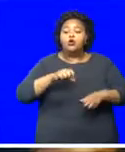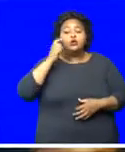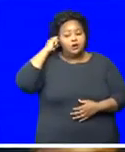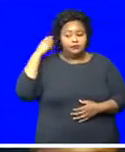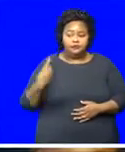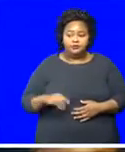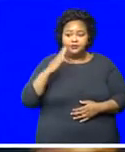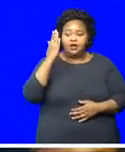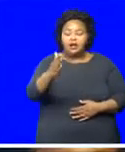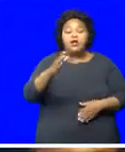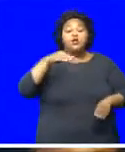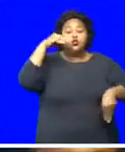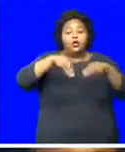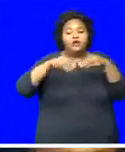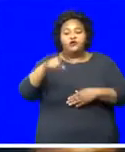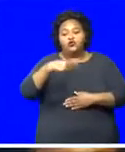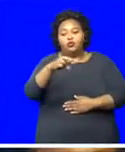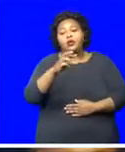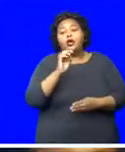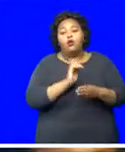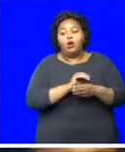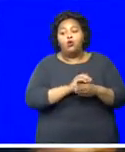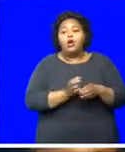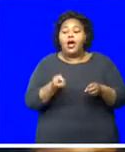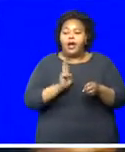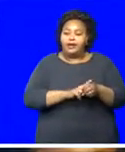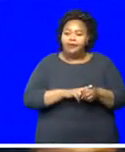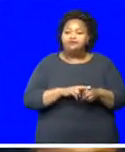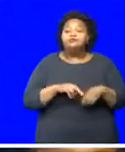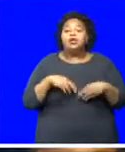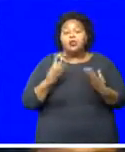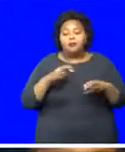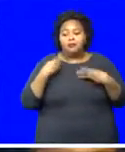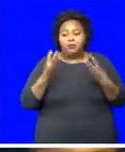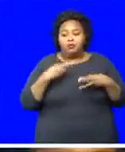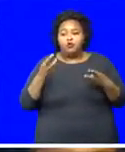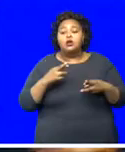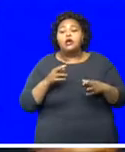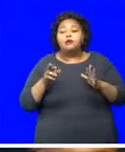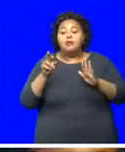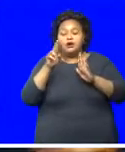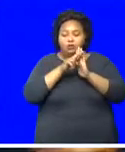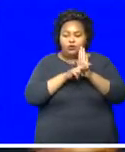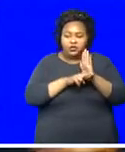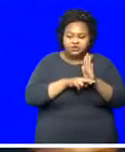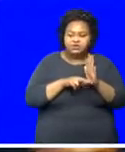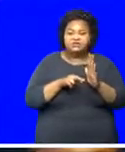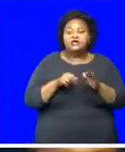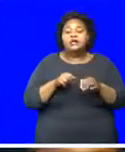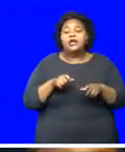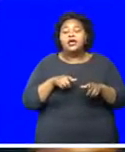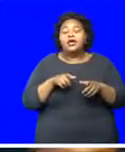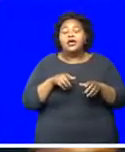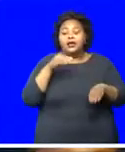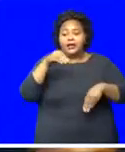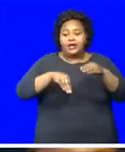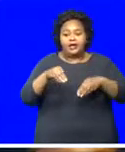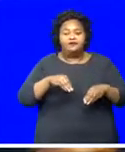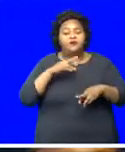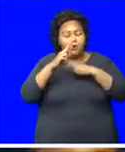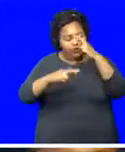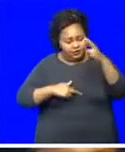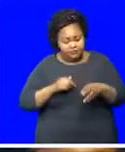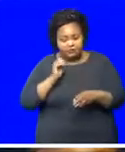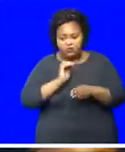luhambe kahle nesive besihamba ngemigomo yalo lukhetho. Lokhu kuvetwe ngukhomishana welibandla lelukhetho nemingcele Dr. Njabu